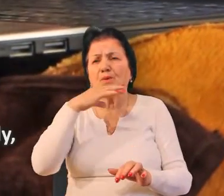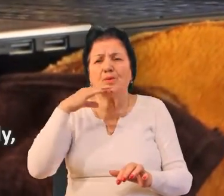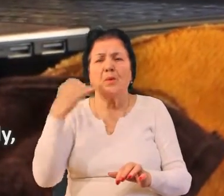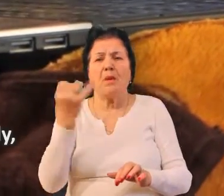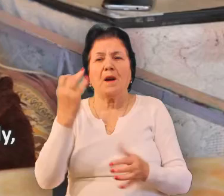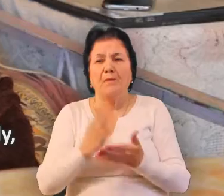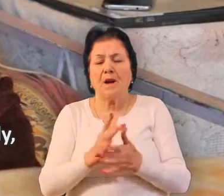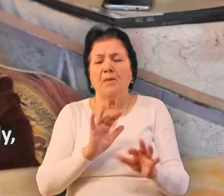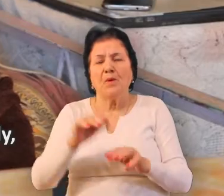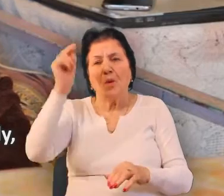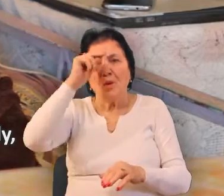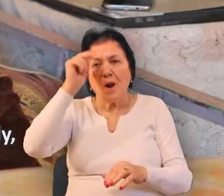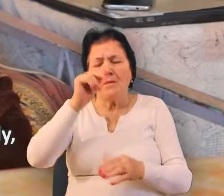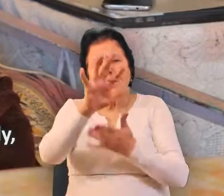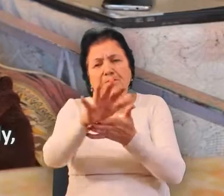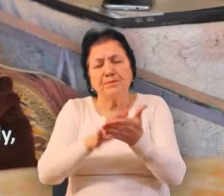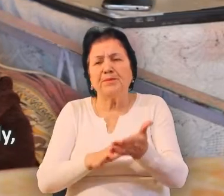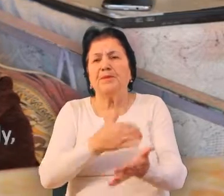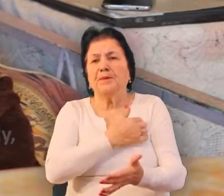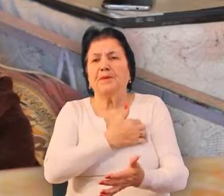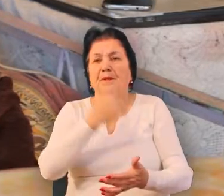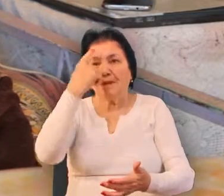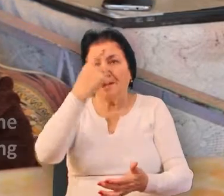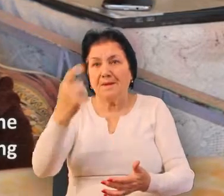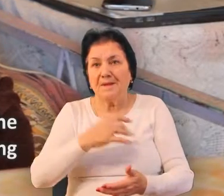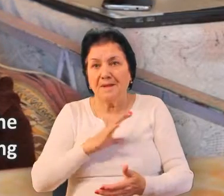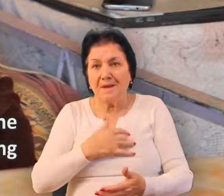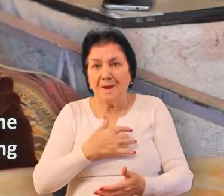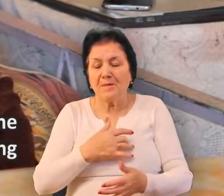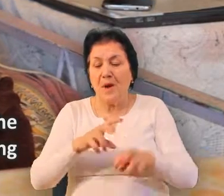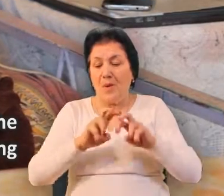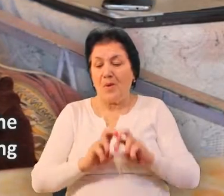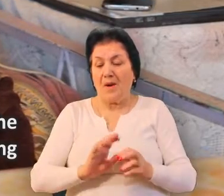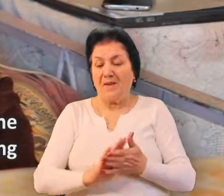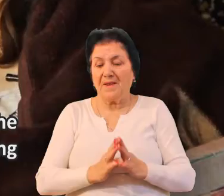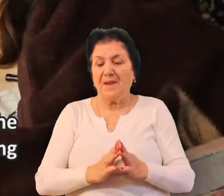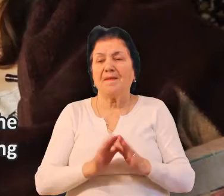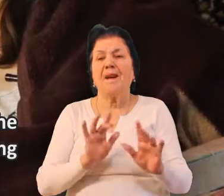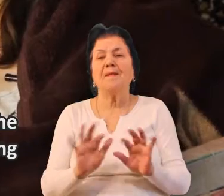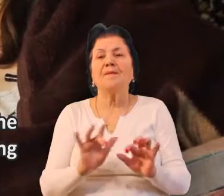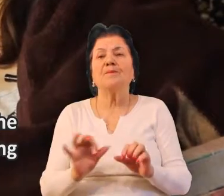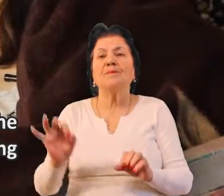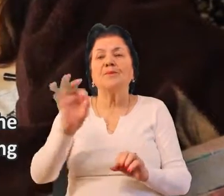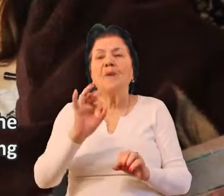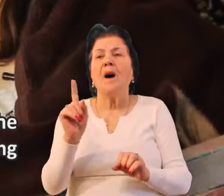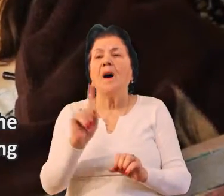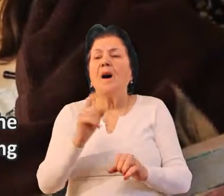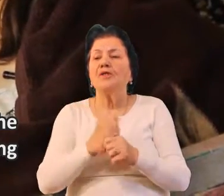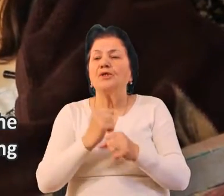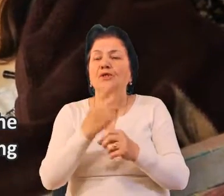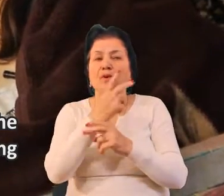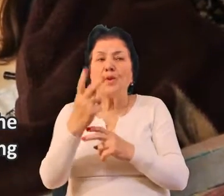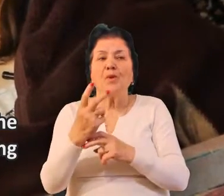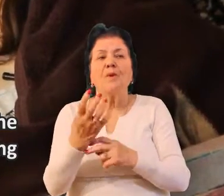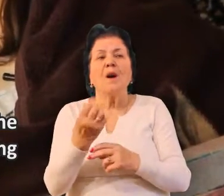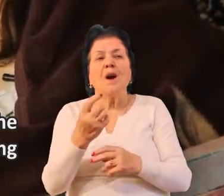öyrənmək professional var, onu bilmək istəyirəm ki, yəni oturaqlı vəziyyətdə internet üzərindən hansısa bir işi görüm, həmi başım